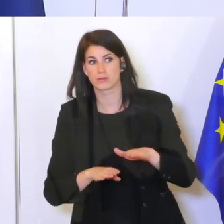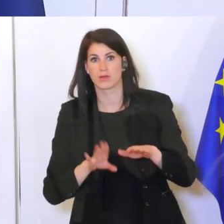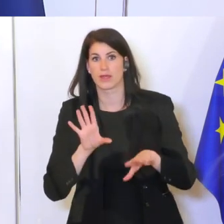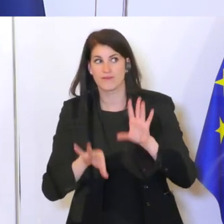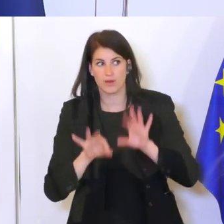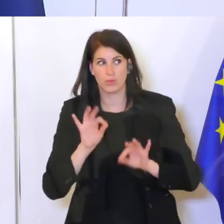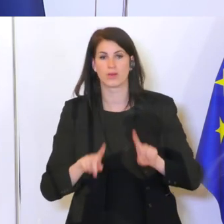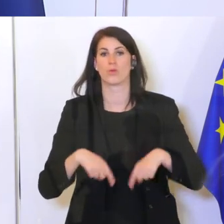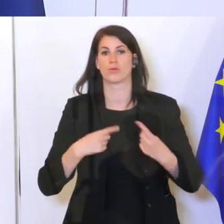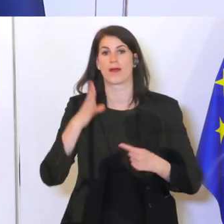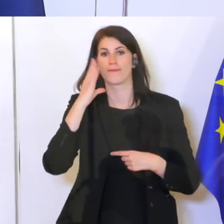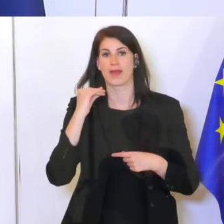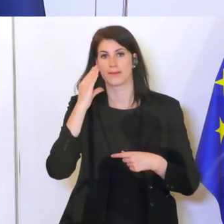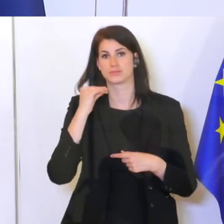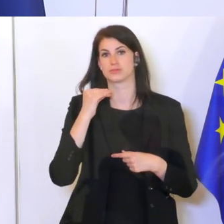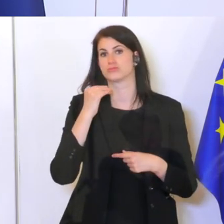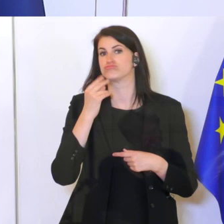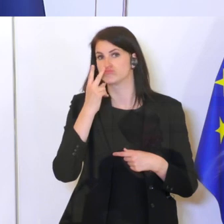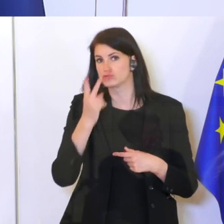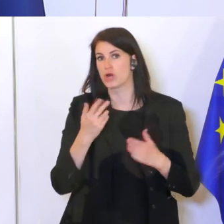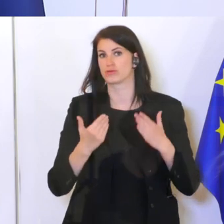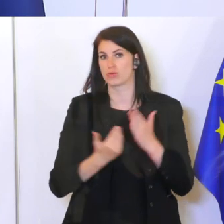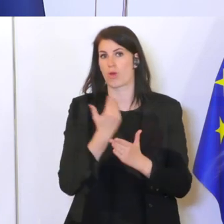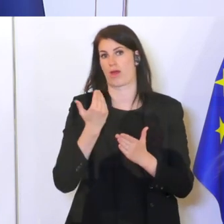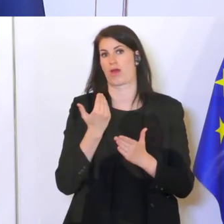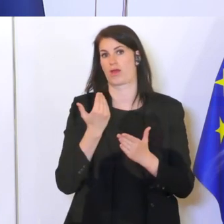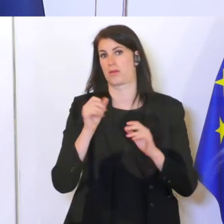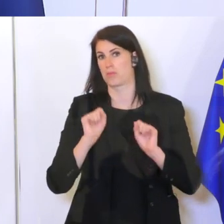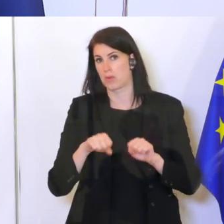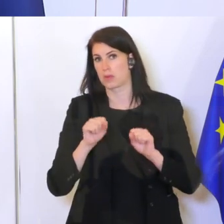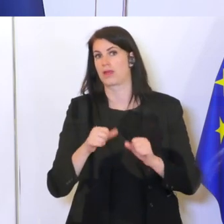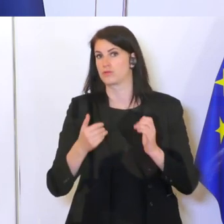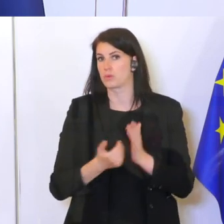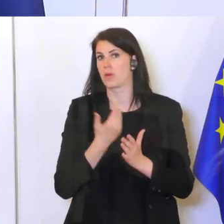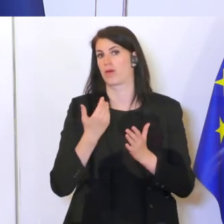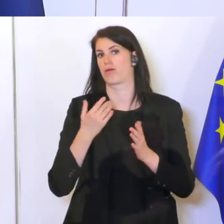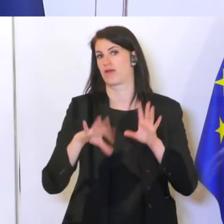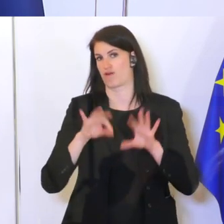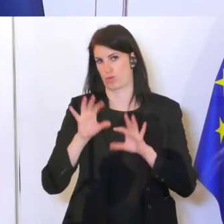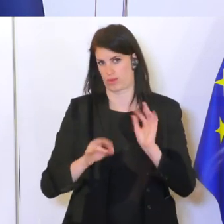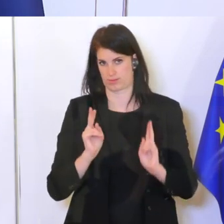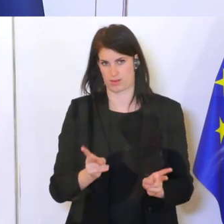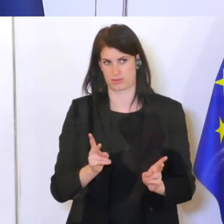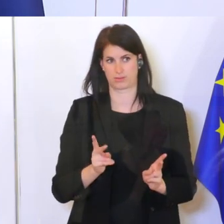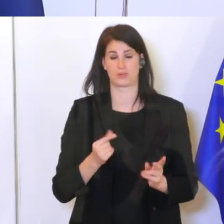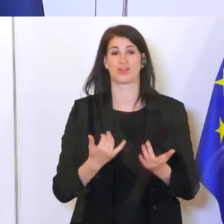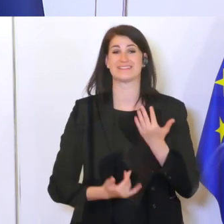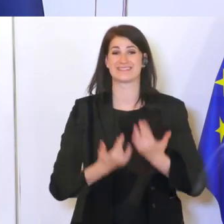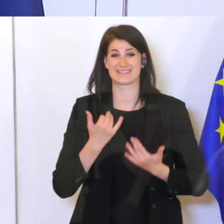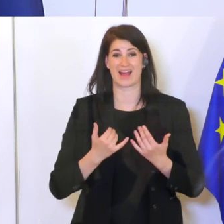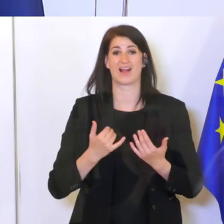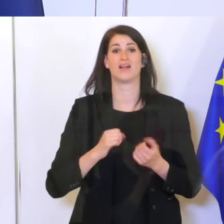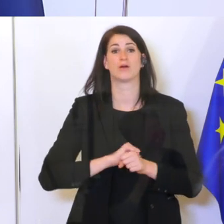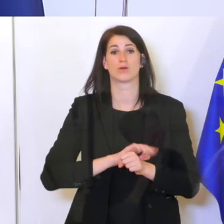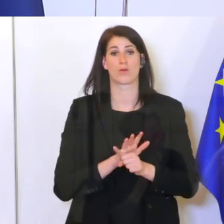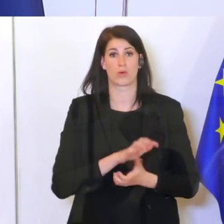Herbst weitere Signale zu setzen. Und wenn sich die Zahlen der Corona-Krise weiter so